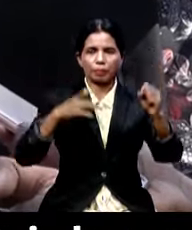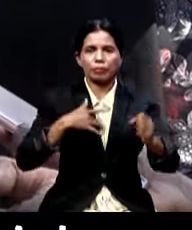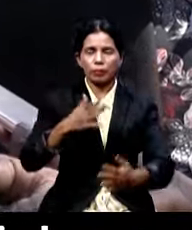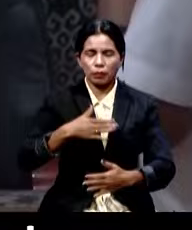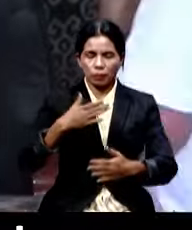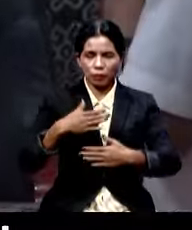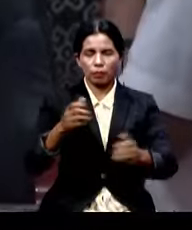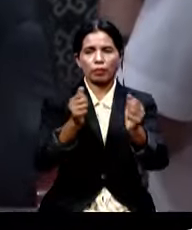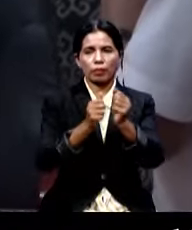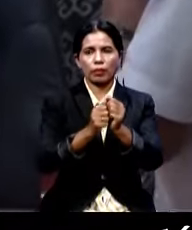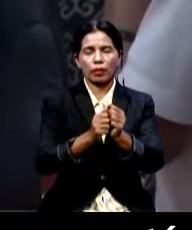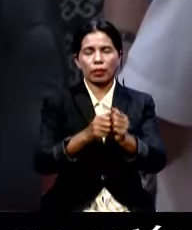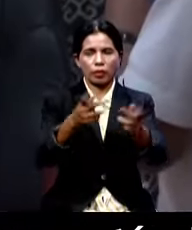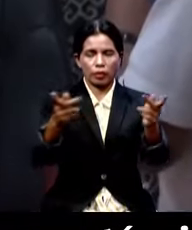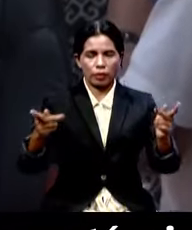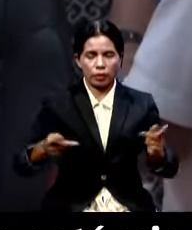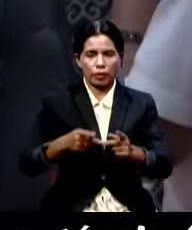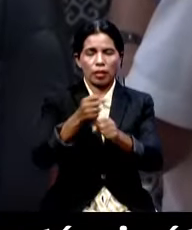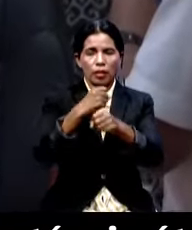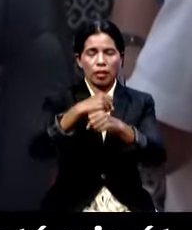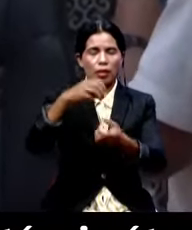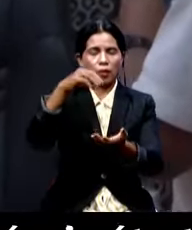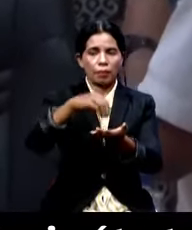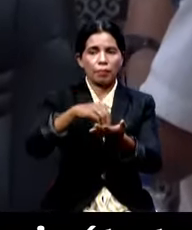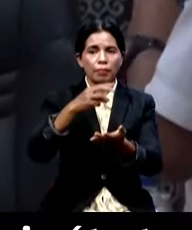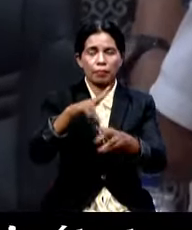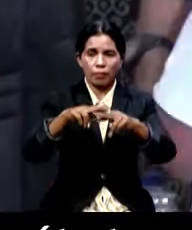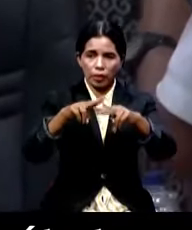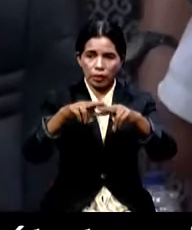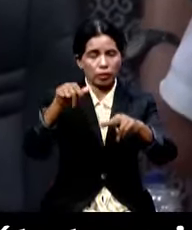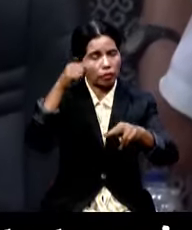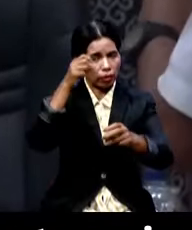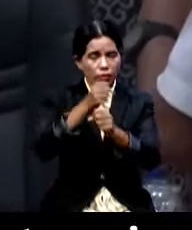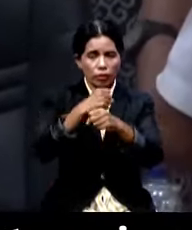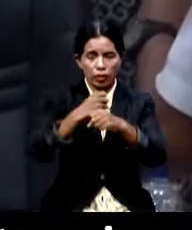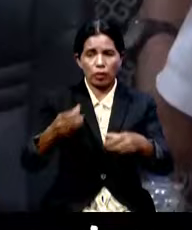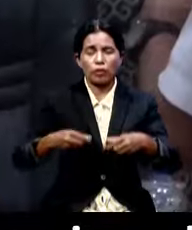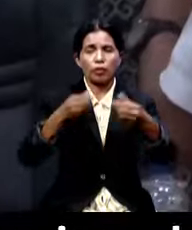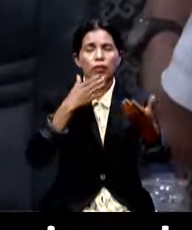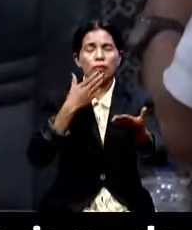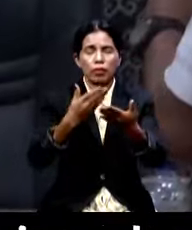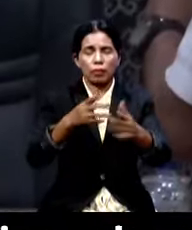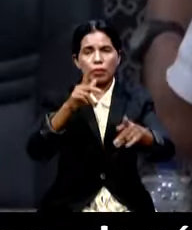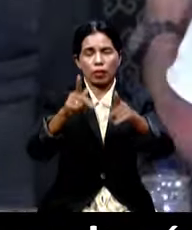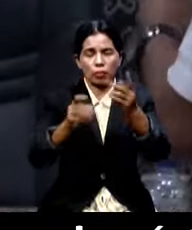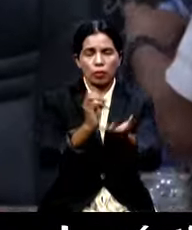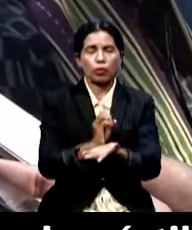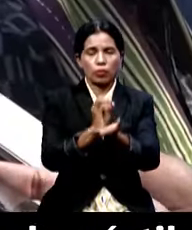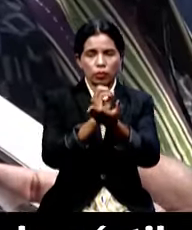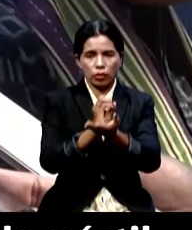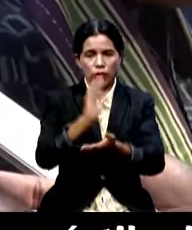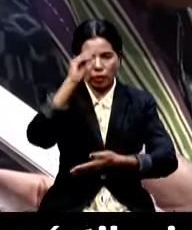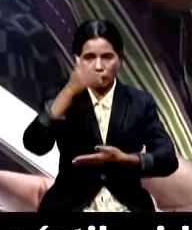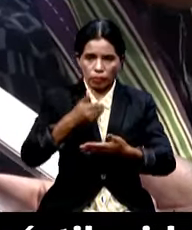so inisiativa ne tambah sentru produsang masing nebe governo atu hari i Raiwa ne sefo beneficio ba Tony Wan. Ne inisiativa ke